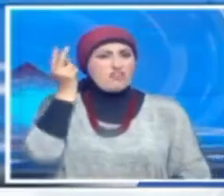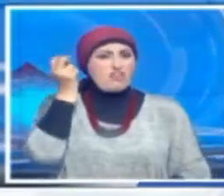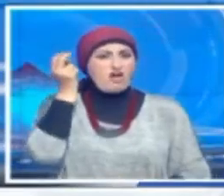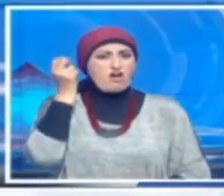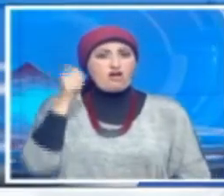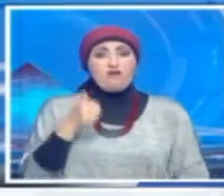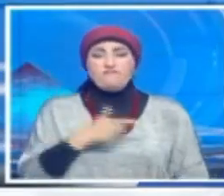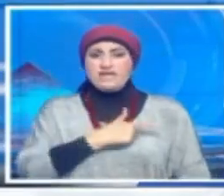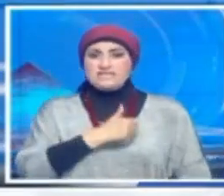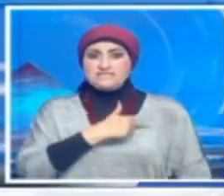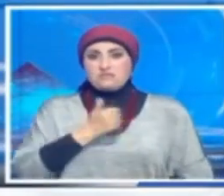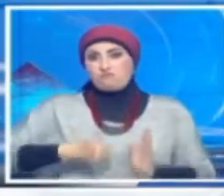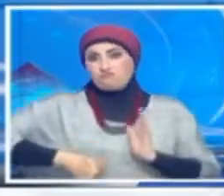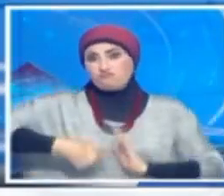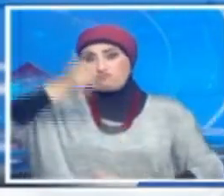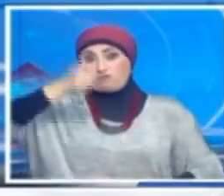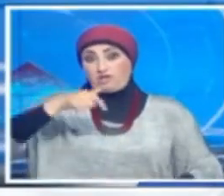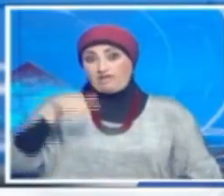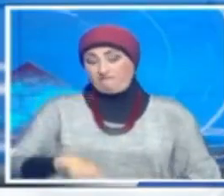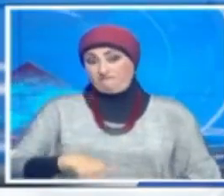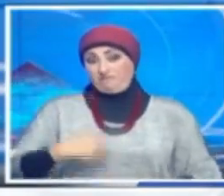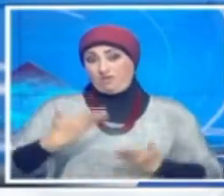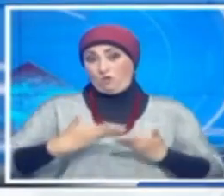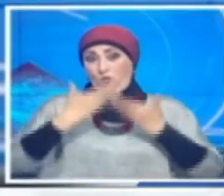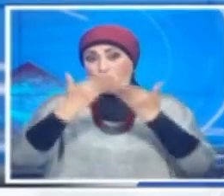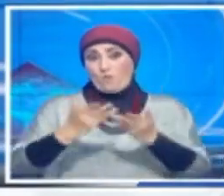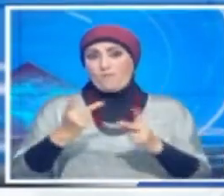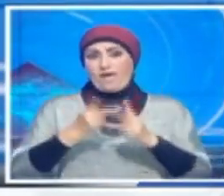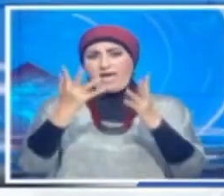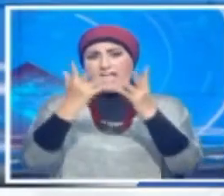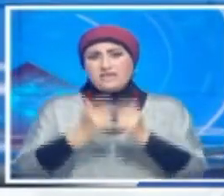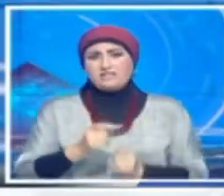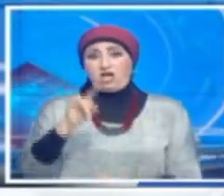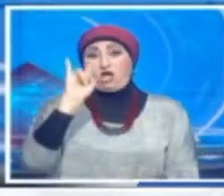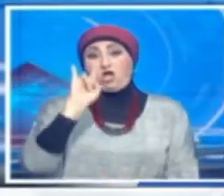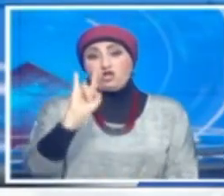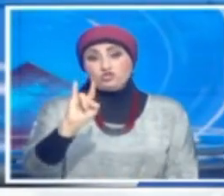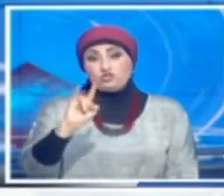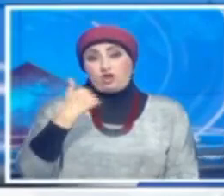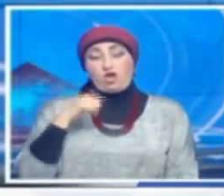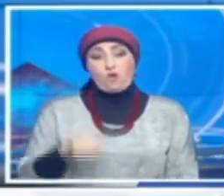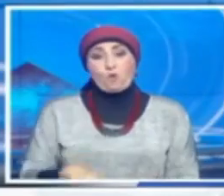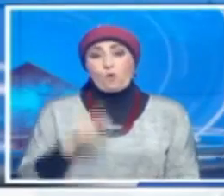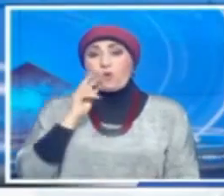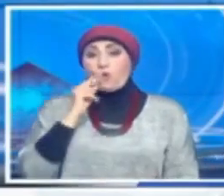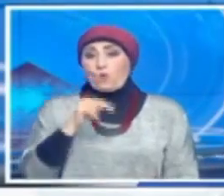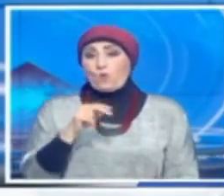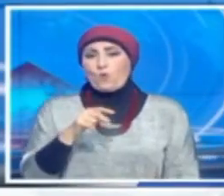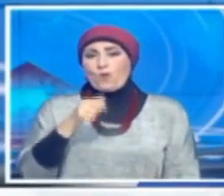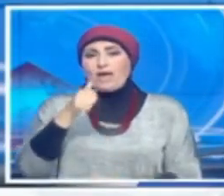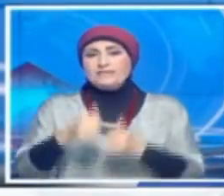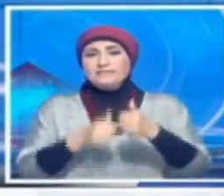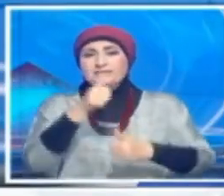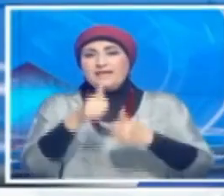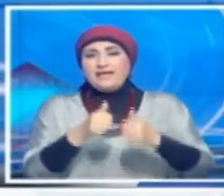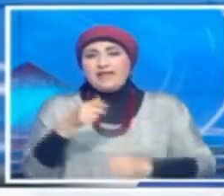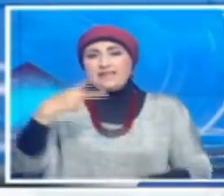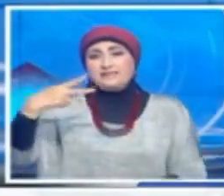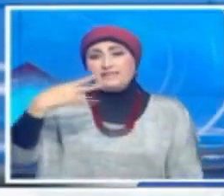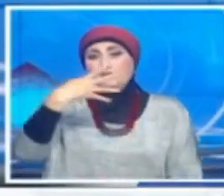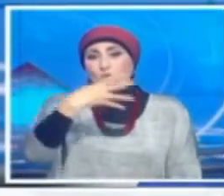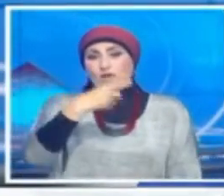أسماء الفائزين بجوائز الدولة التقديرية البالغ عددها 10 جوائز، وقد تنافس على هذه